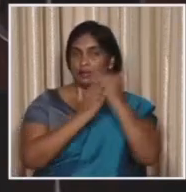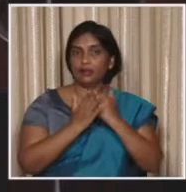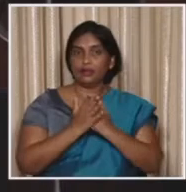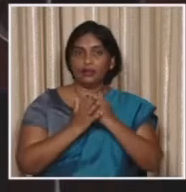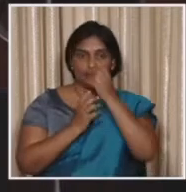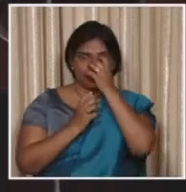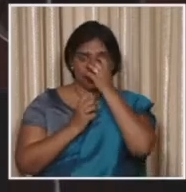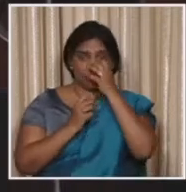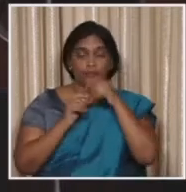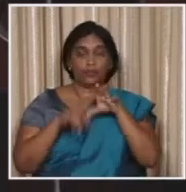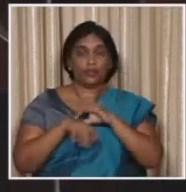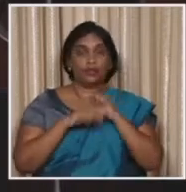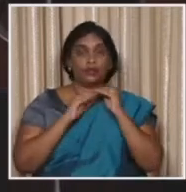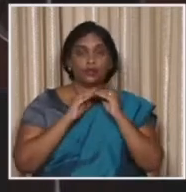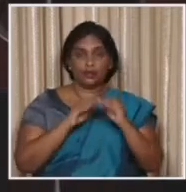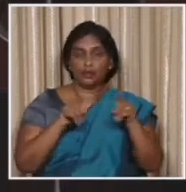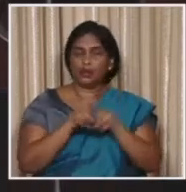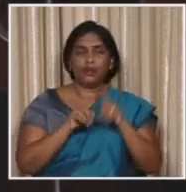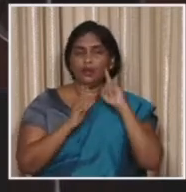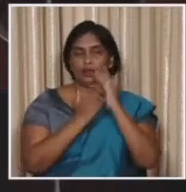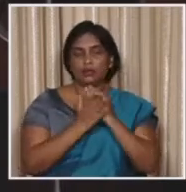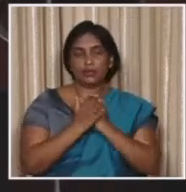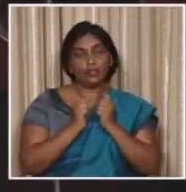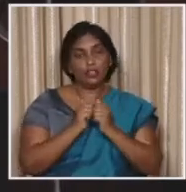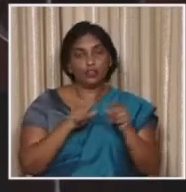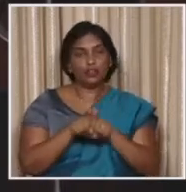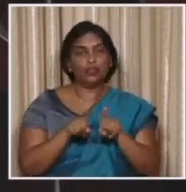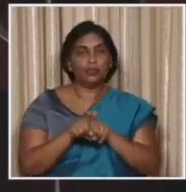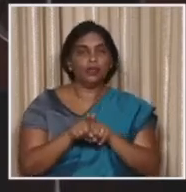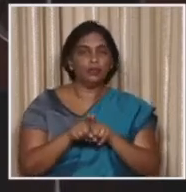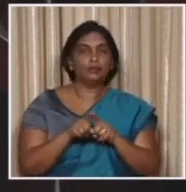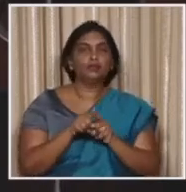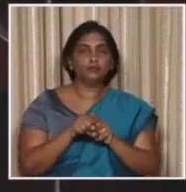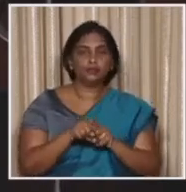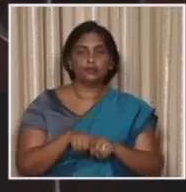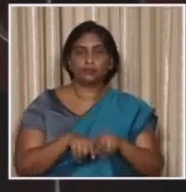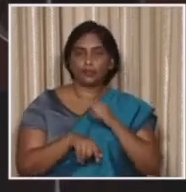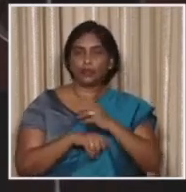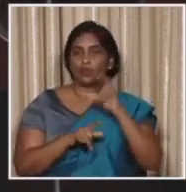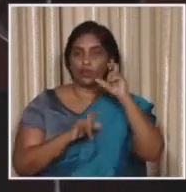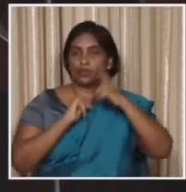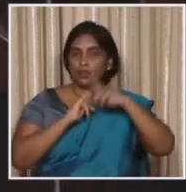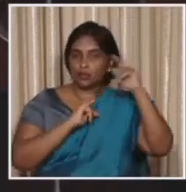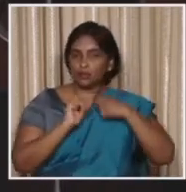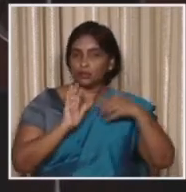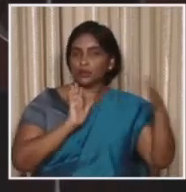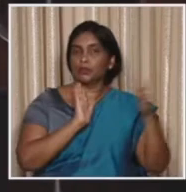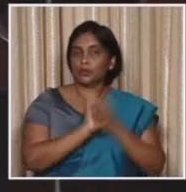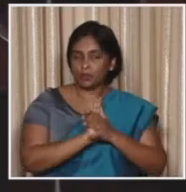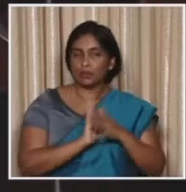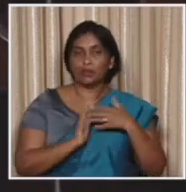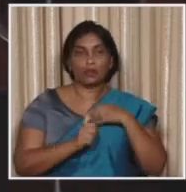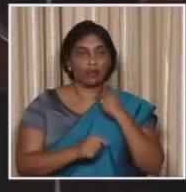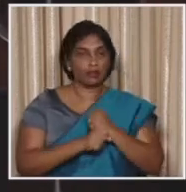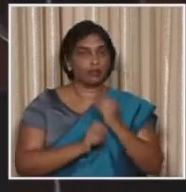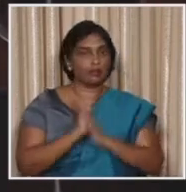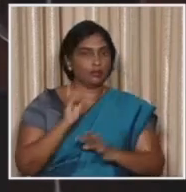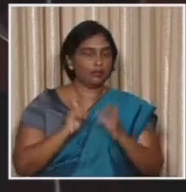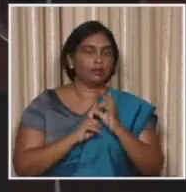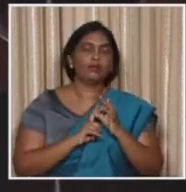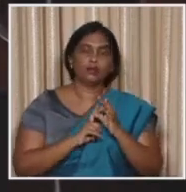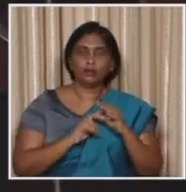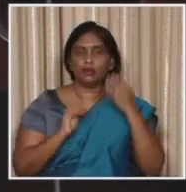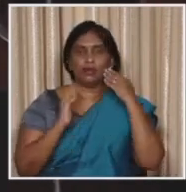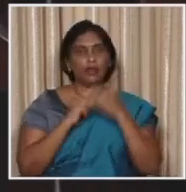තියෙනවා 1150ක් මේකට සම්බන්ධ වෙලා තිබුණේ 400ක් විතර. ඊට පස්සේ අපි කොළඹ විශ්වවිද්‍යාලයත් එක්ක සම්බන්ධ වෙලා මම රාජ්‍ය අමාත්‍යවරයා වෙලා ඉන්න